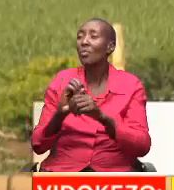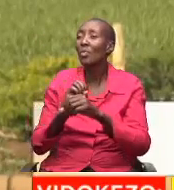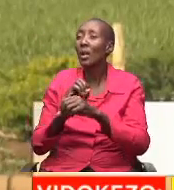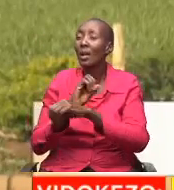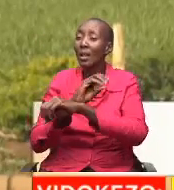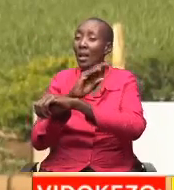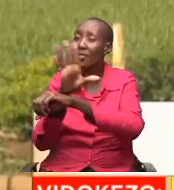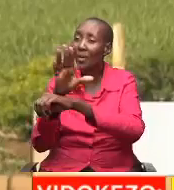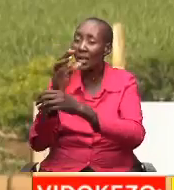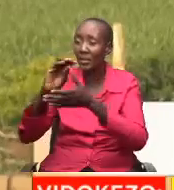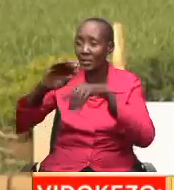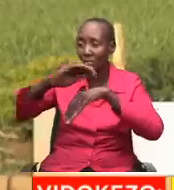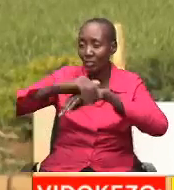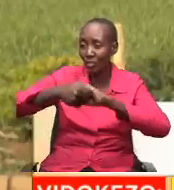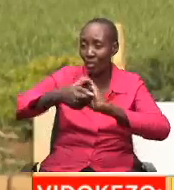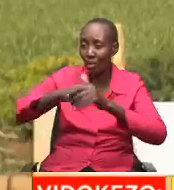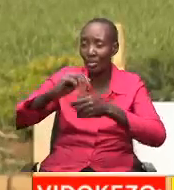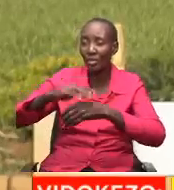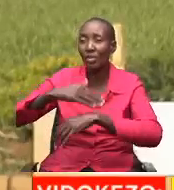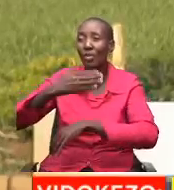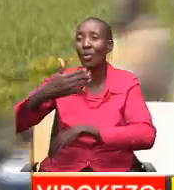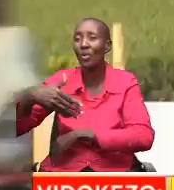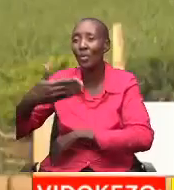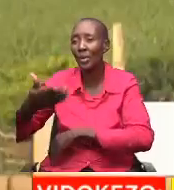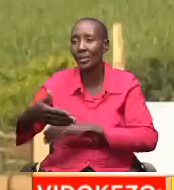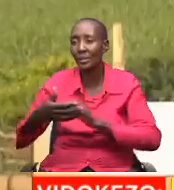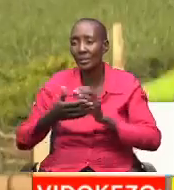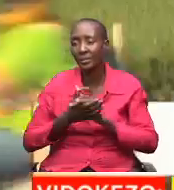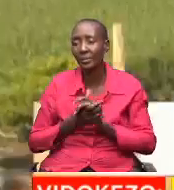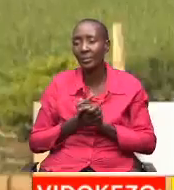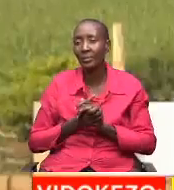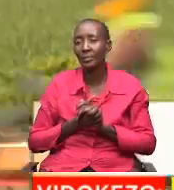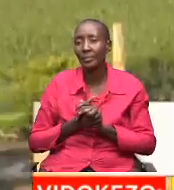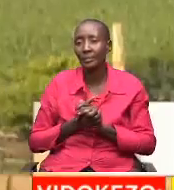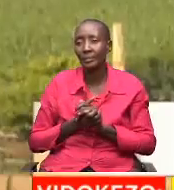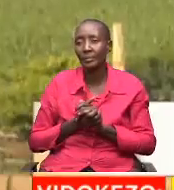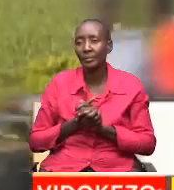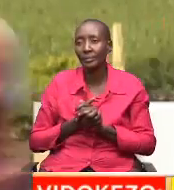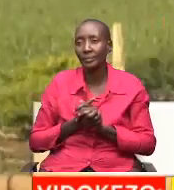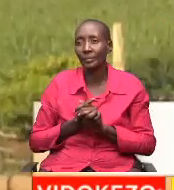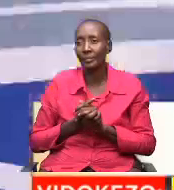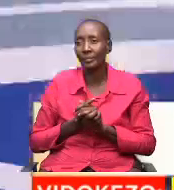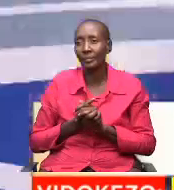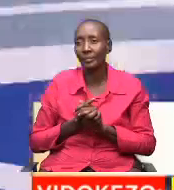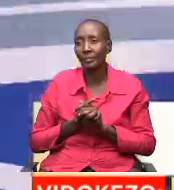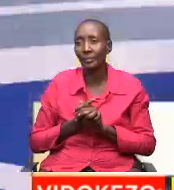mara kwa mara. Daniel Dembede, TV47, Kaunti ya Kisumu.